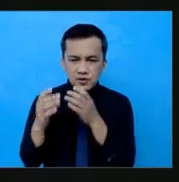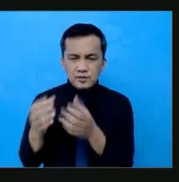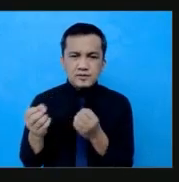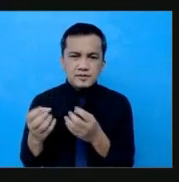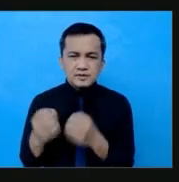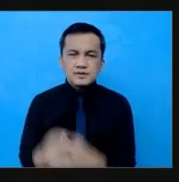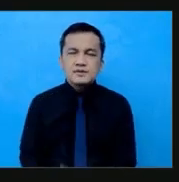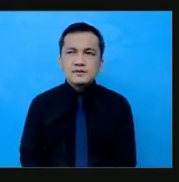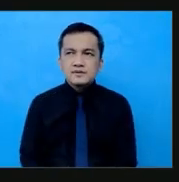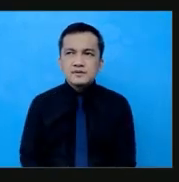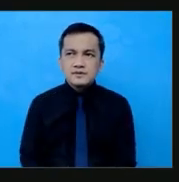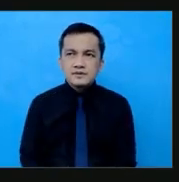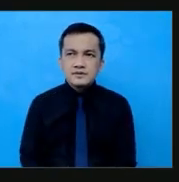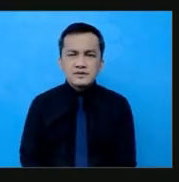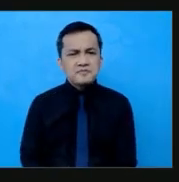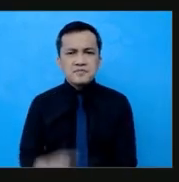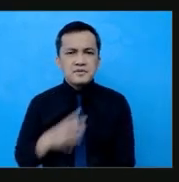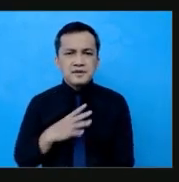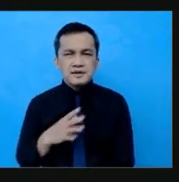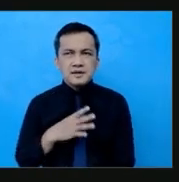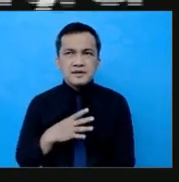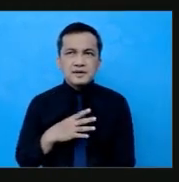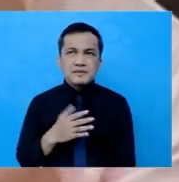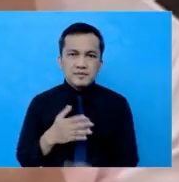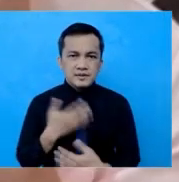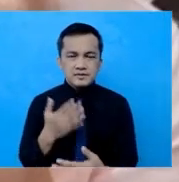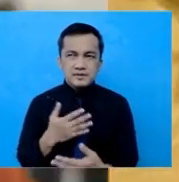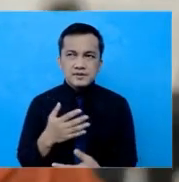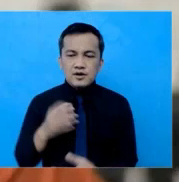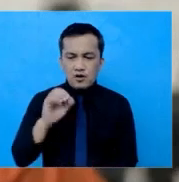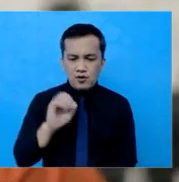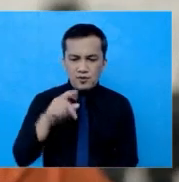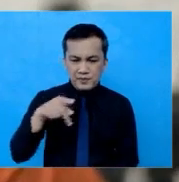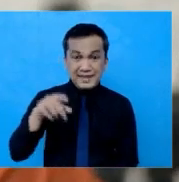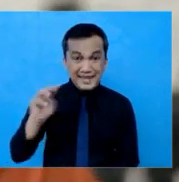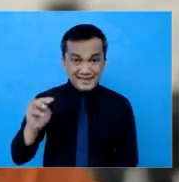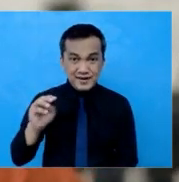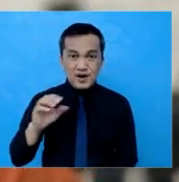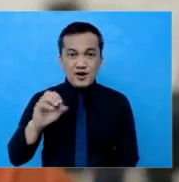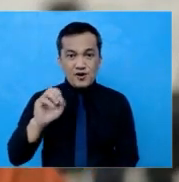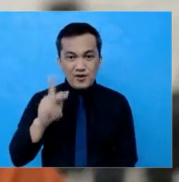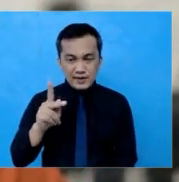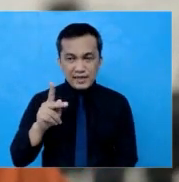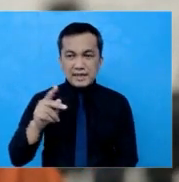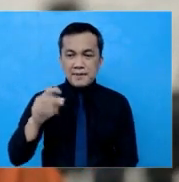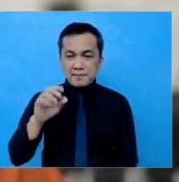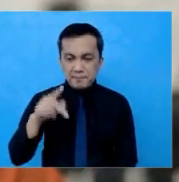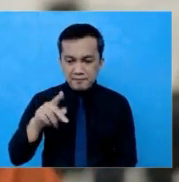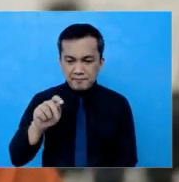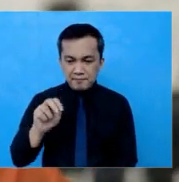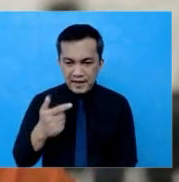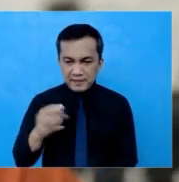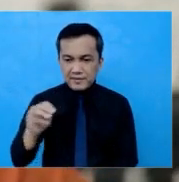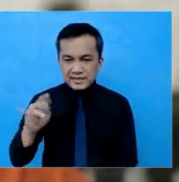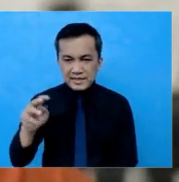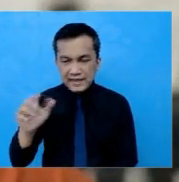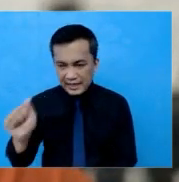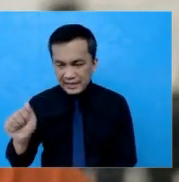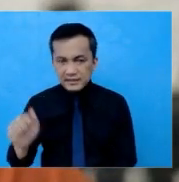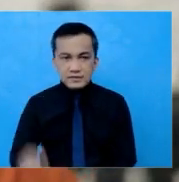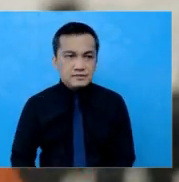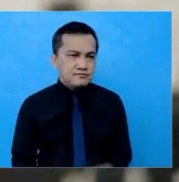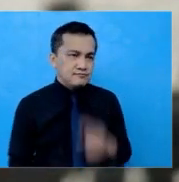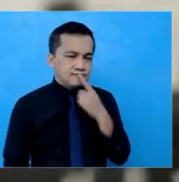salamat. Okay, pagmasaya. OPM. Pag-usapan natin itong bagong role mo as juke boss para sa Singling